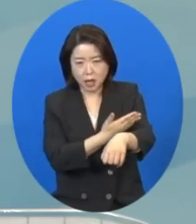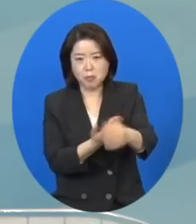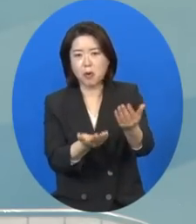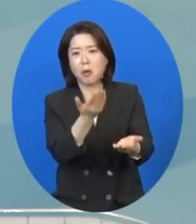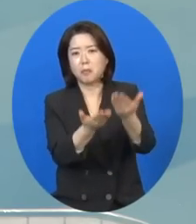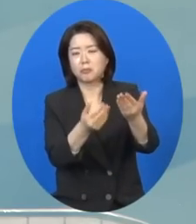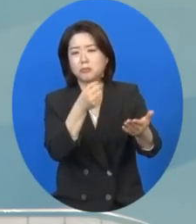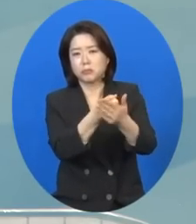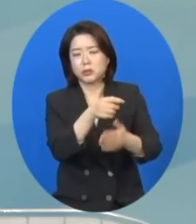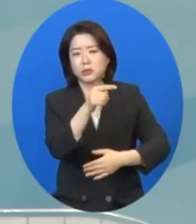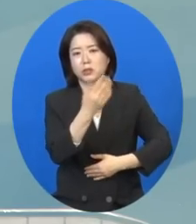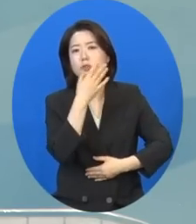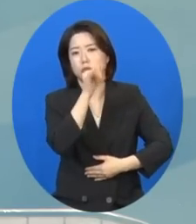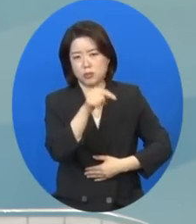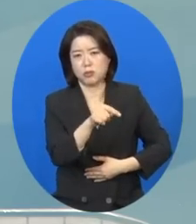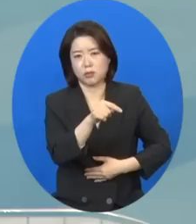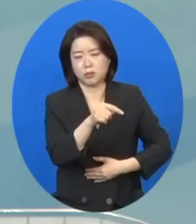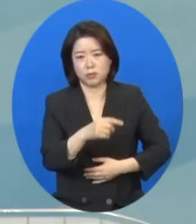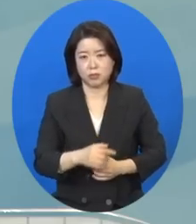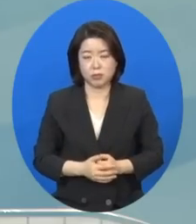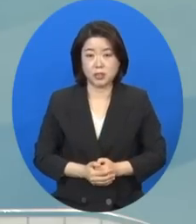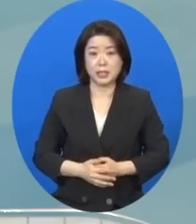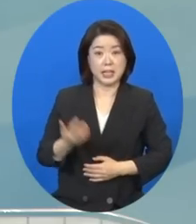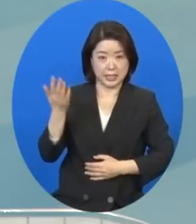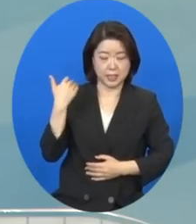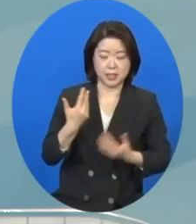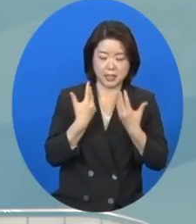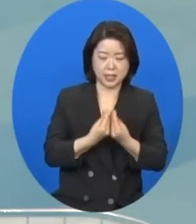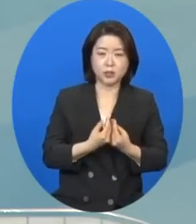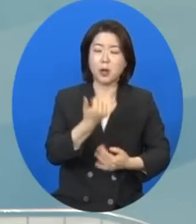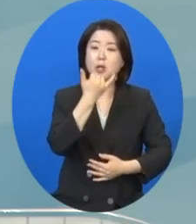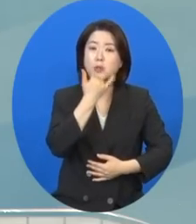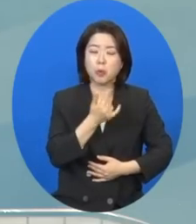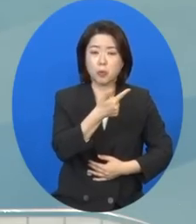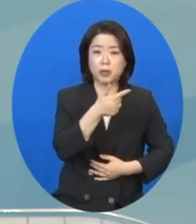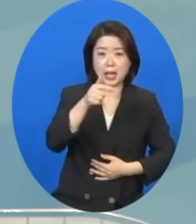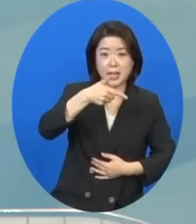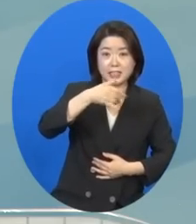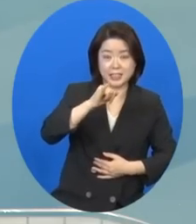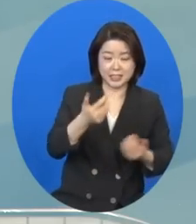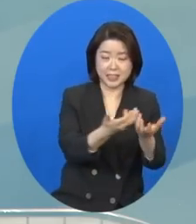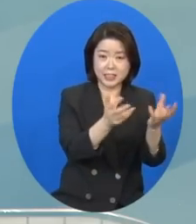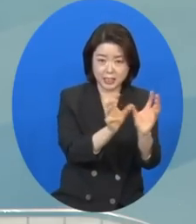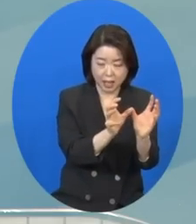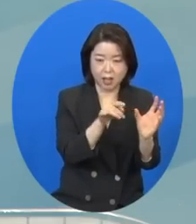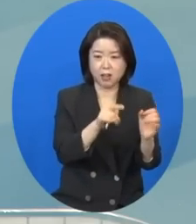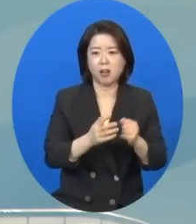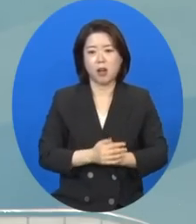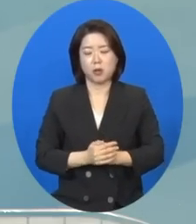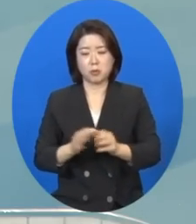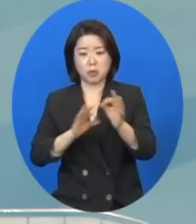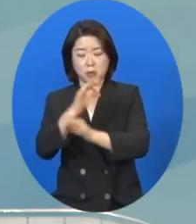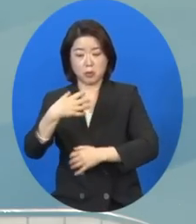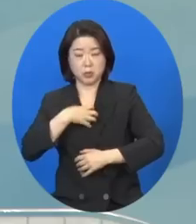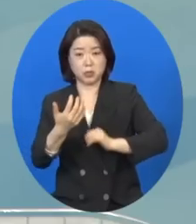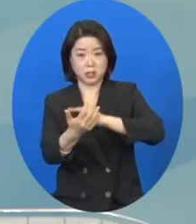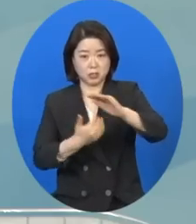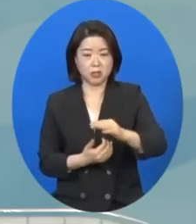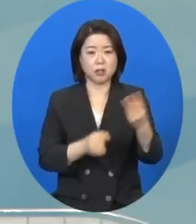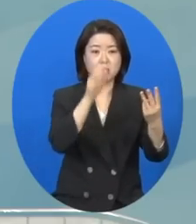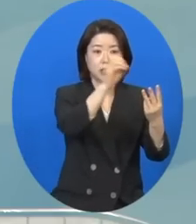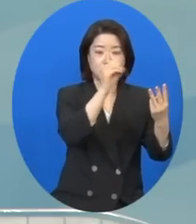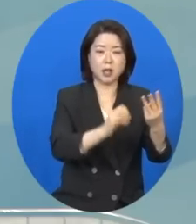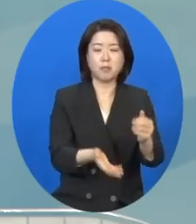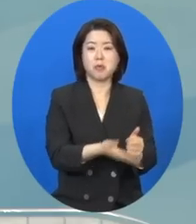판단일 수 있다는 것입니다 예를 들어서 독일의 나치당은 경제 위기 전에는 고작 3%의 지지율을 받았습니다